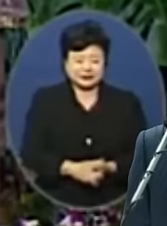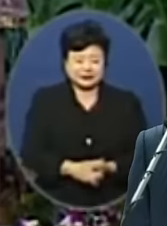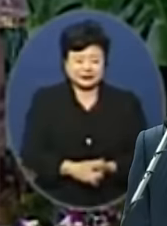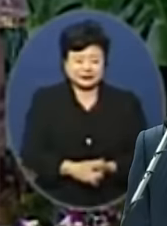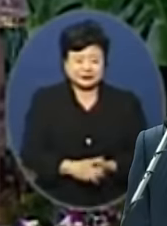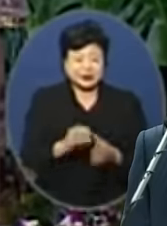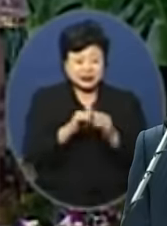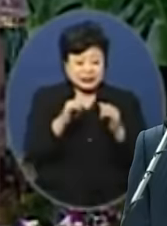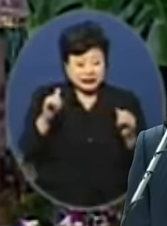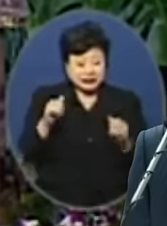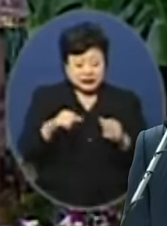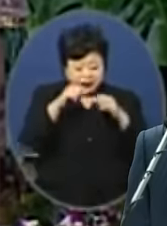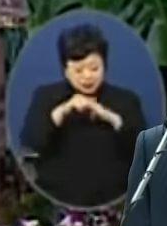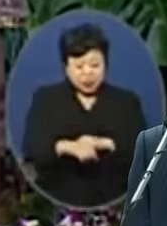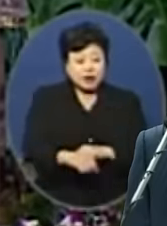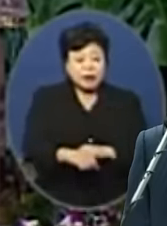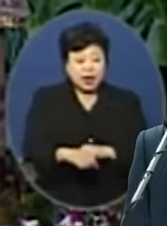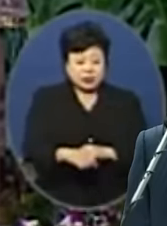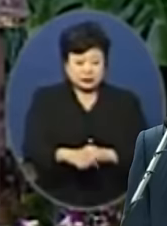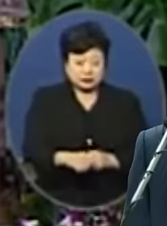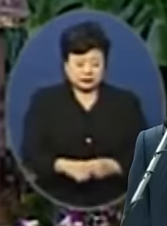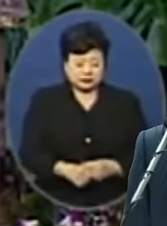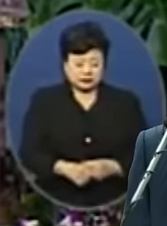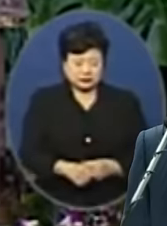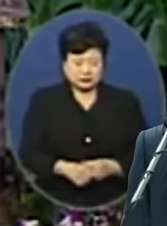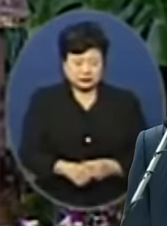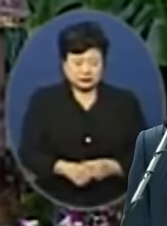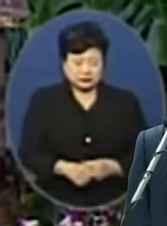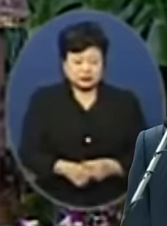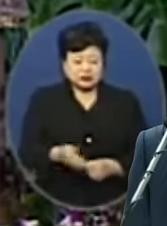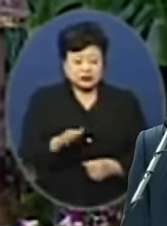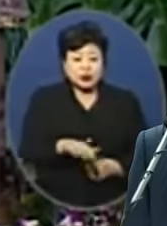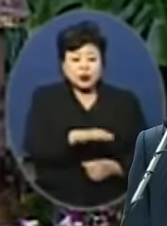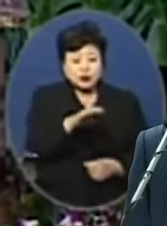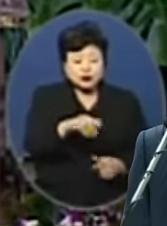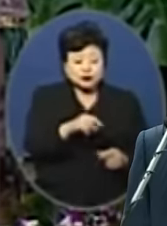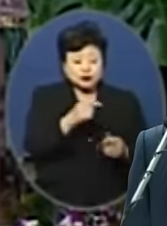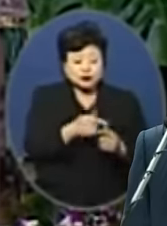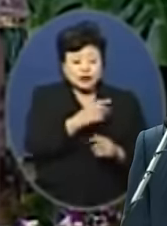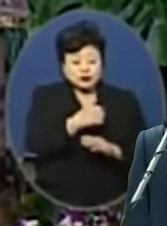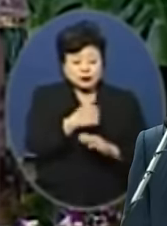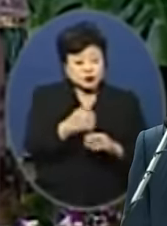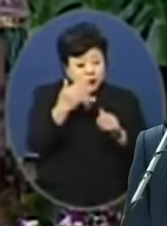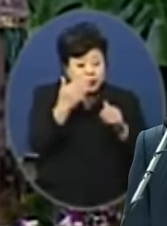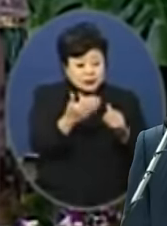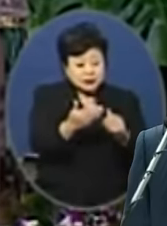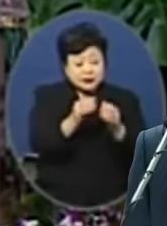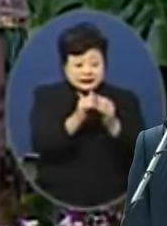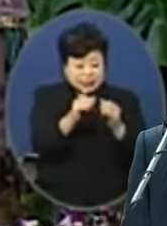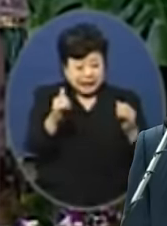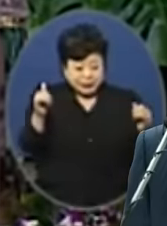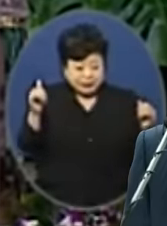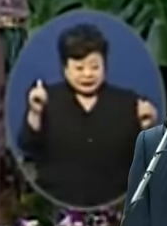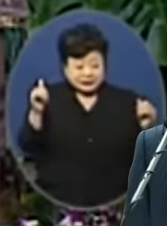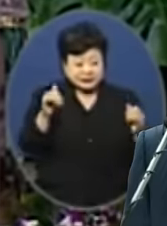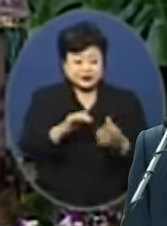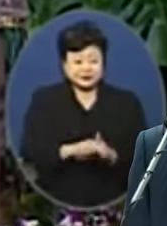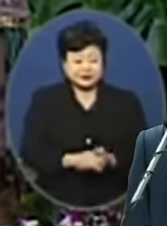즉 인생은 절망적인 존재라는 것입니다. 그런데 우리 구주 예수님은 인간을